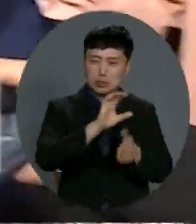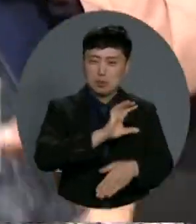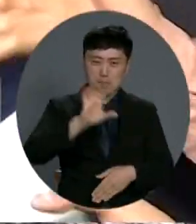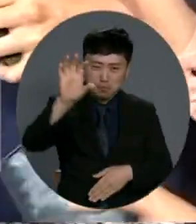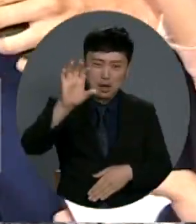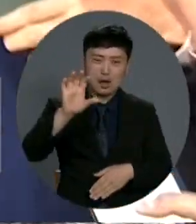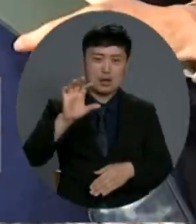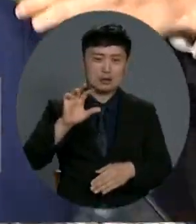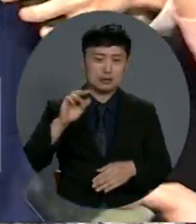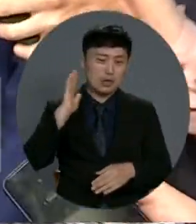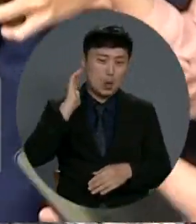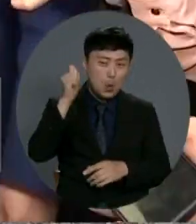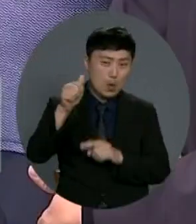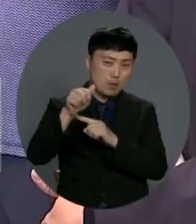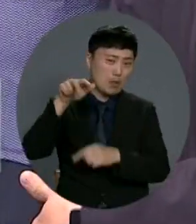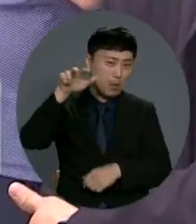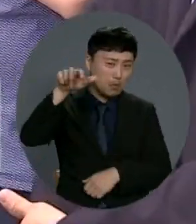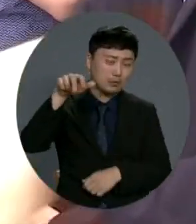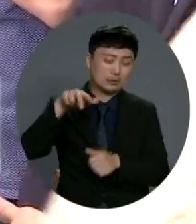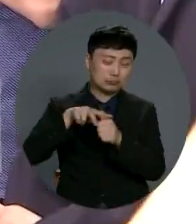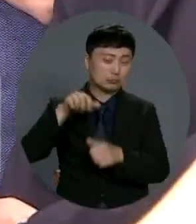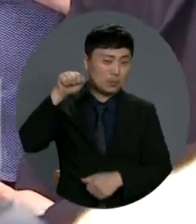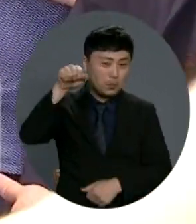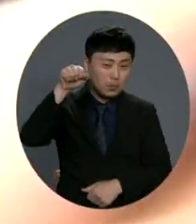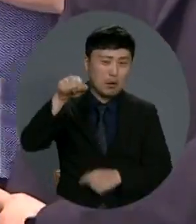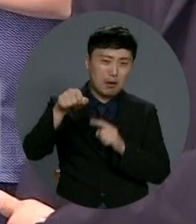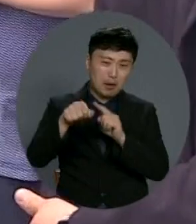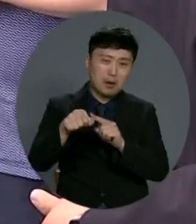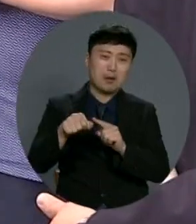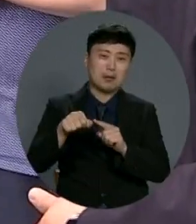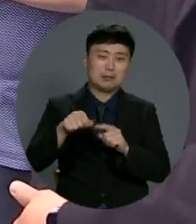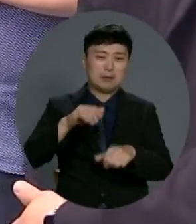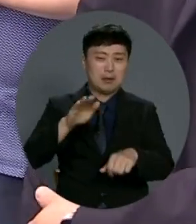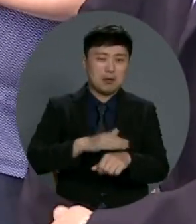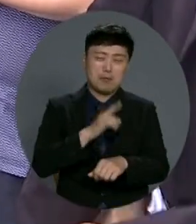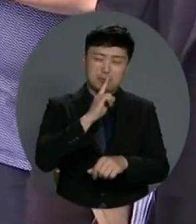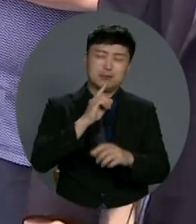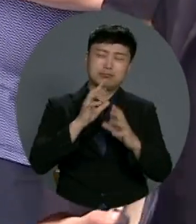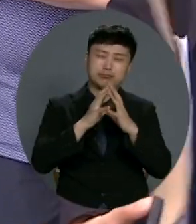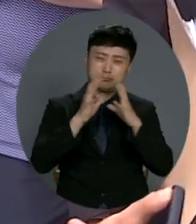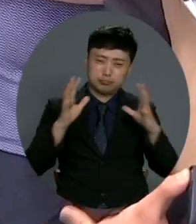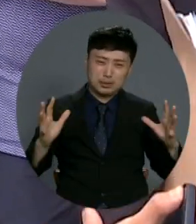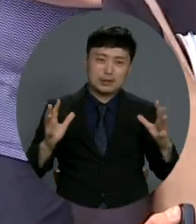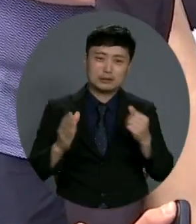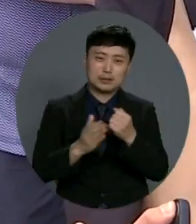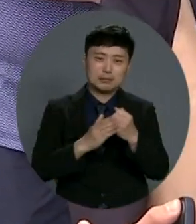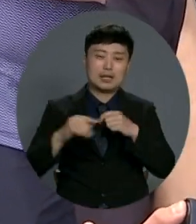대권 주자로 꼽혀왔지만 온갖 논란이 꼬리에 꼬리를 물고 이어지면서